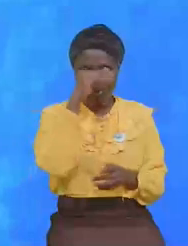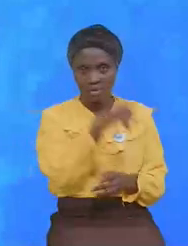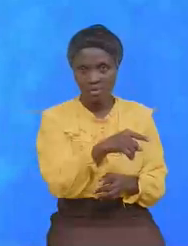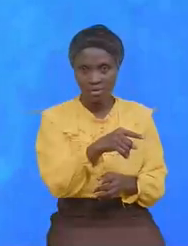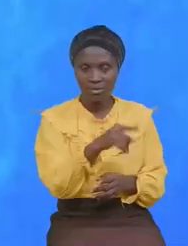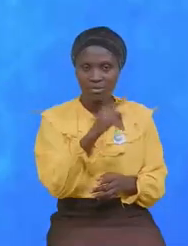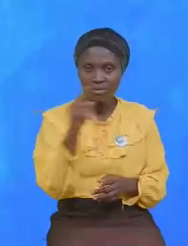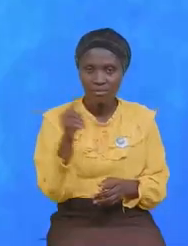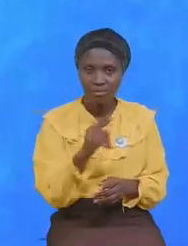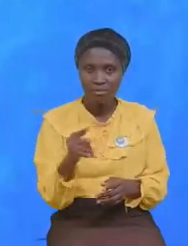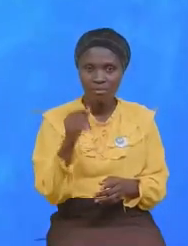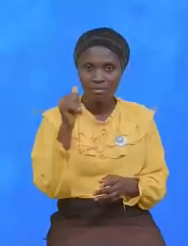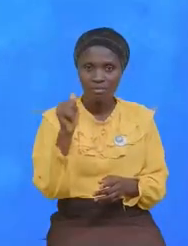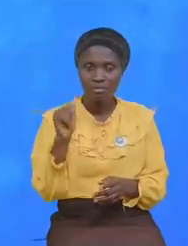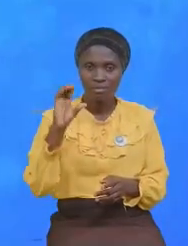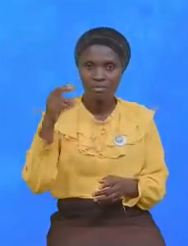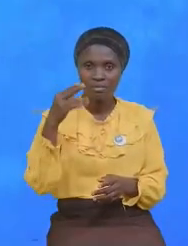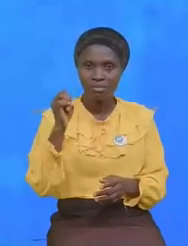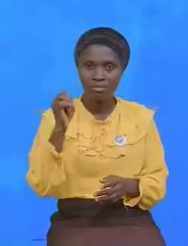Zachée,